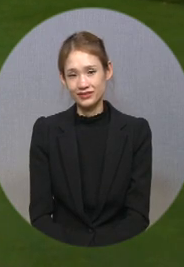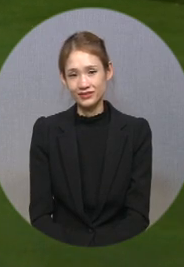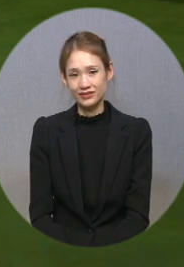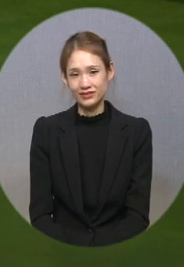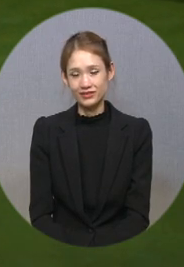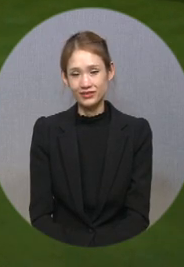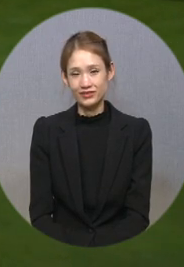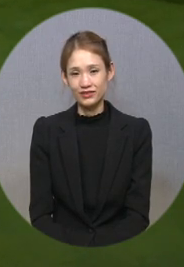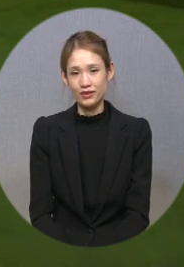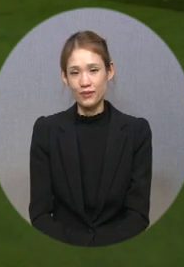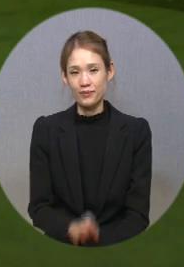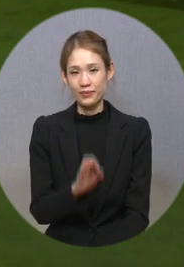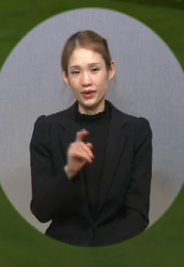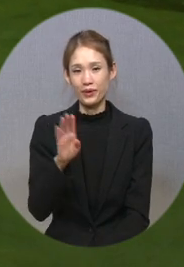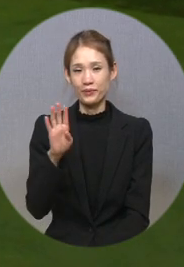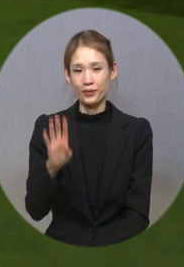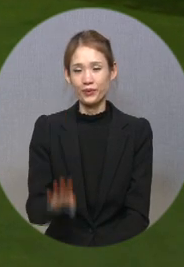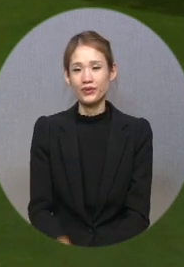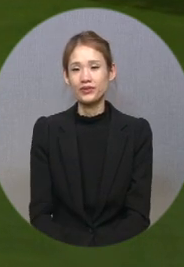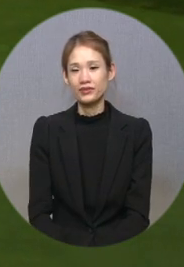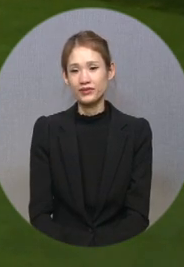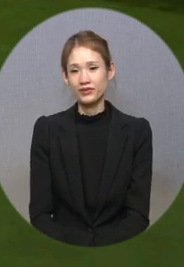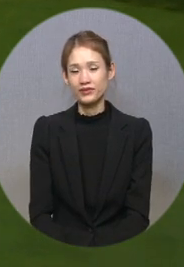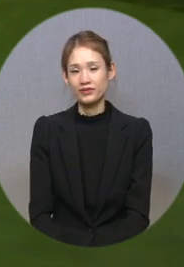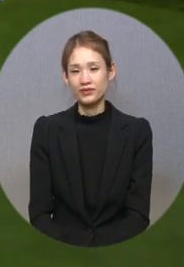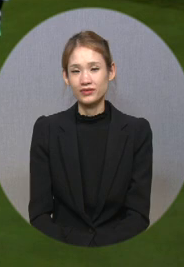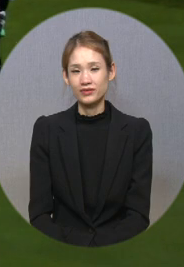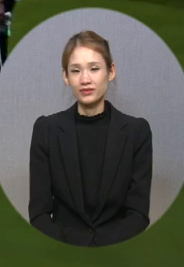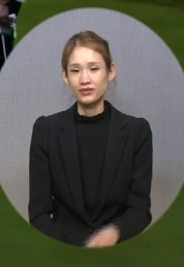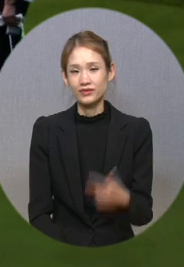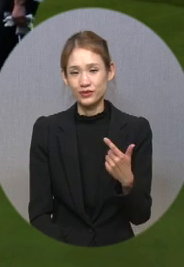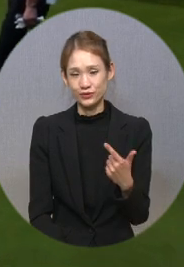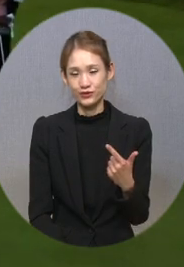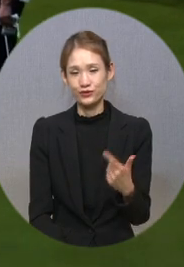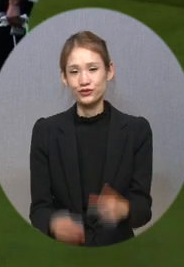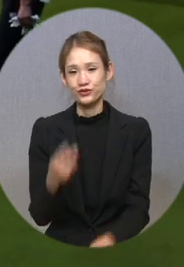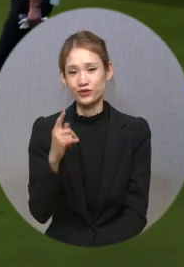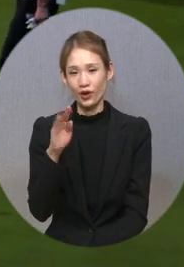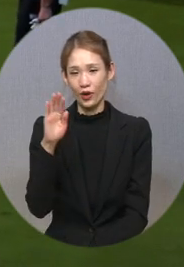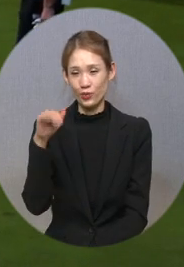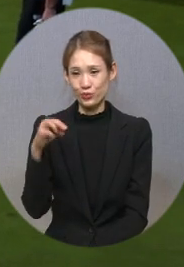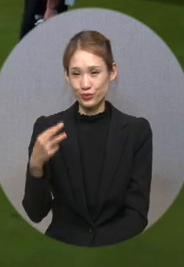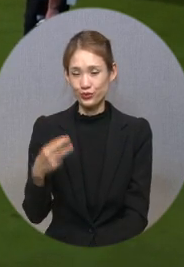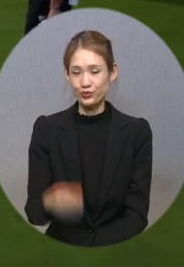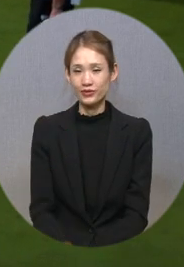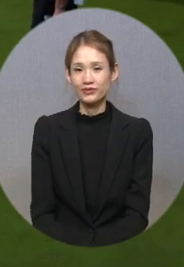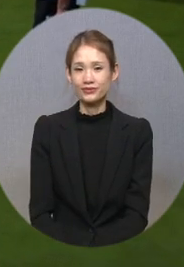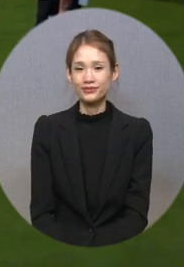어. 1, 2, 3, 4, 5, 6. 6, 더블.